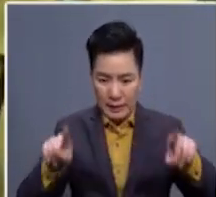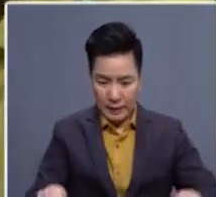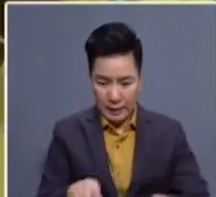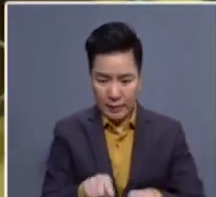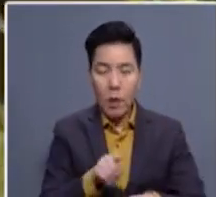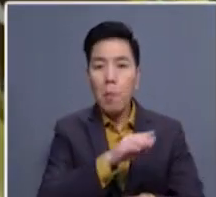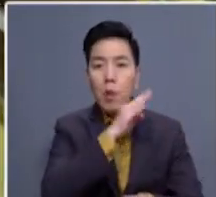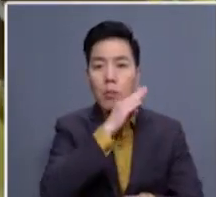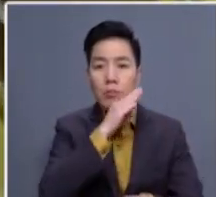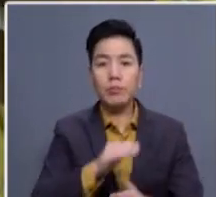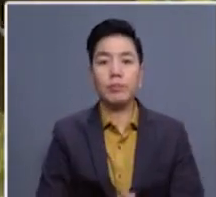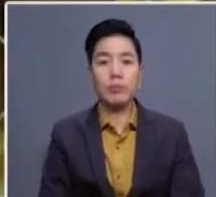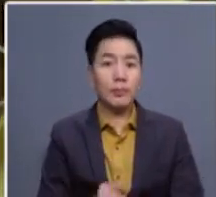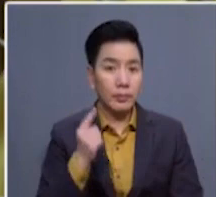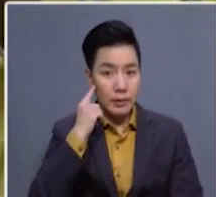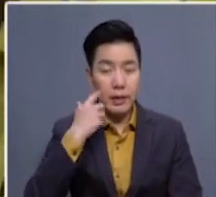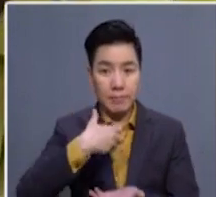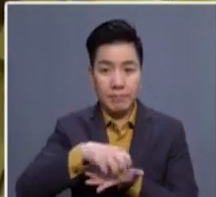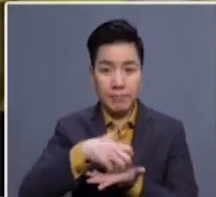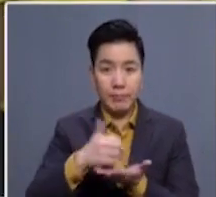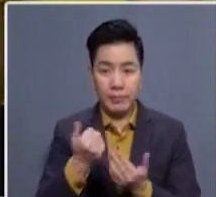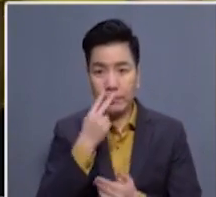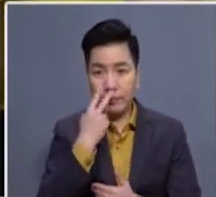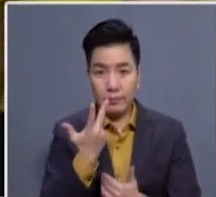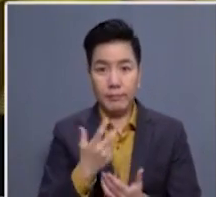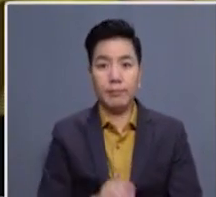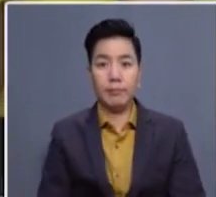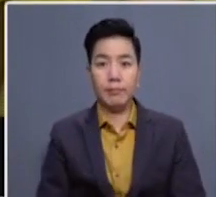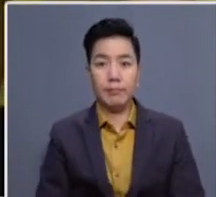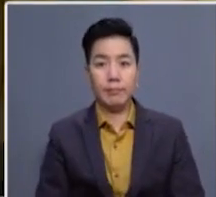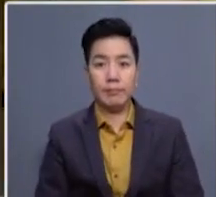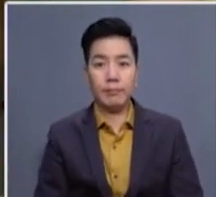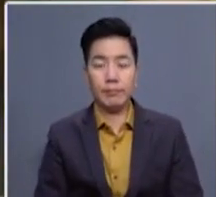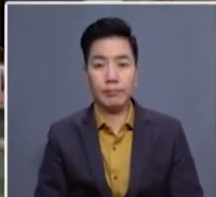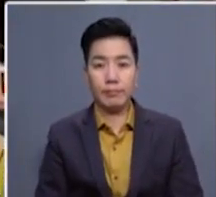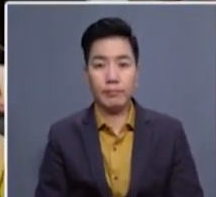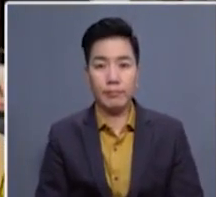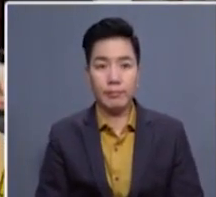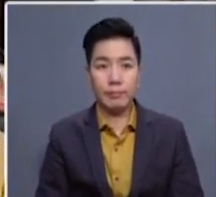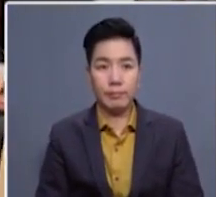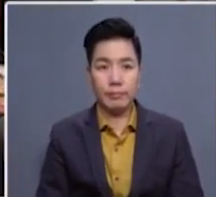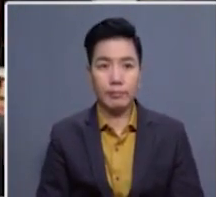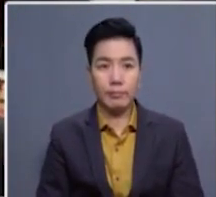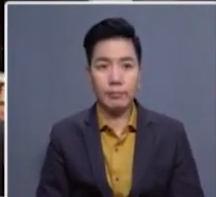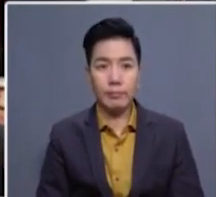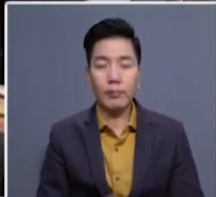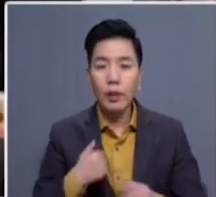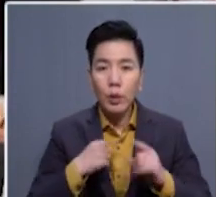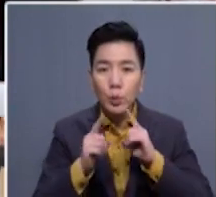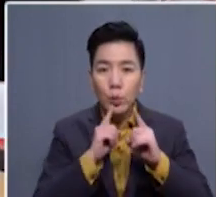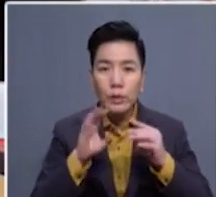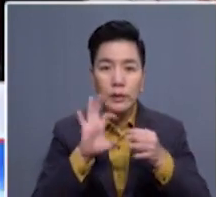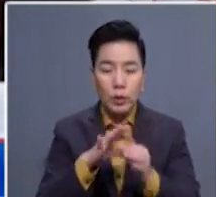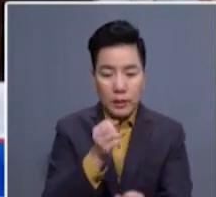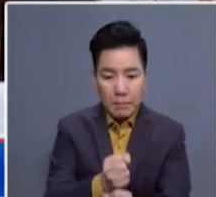มค่ะเดี๋ยวไปฟังเสียงผู้เสียหายแล้วก็คุณนุกสุธิดากันก่อนค่ะ พอหลังจากนั้นก็คือคุยกันเรื่องของงาน